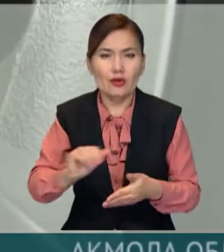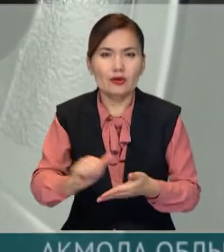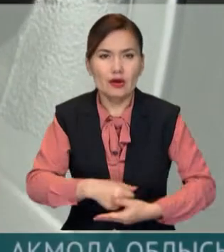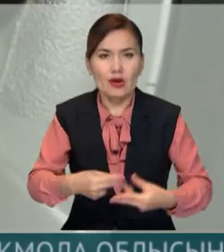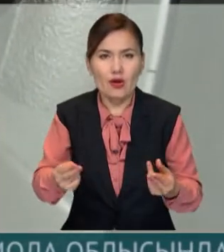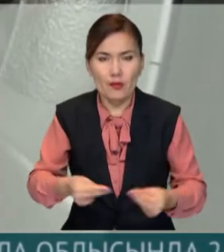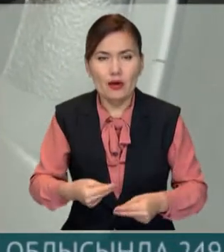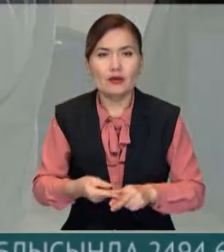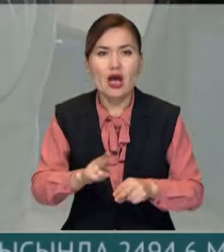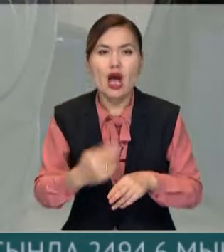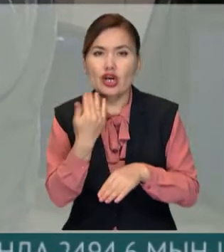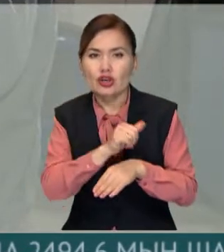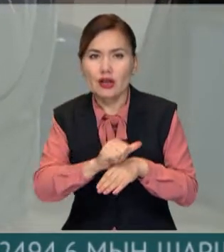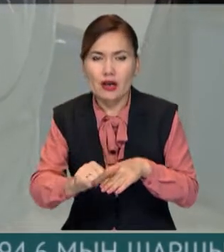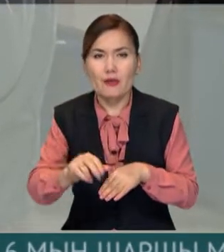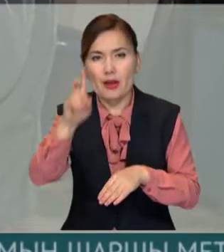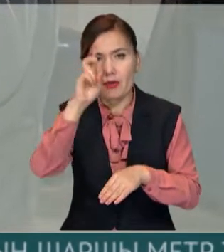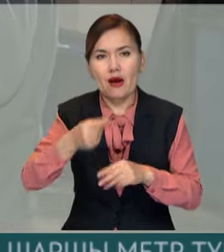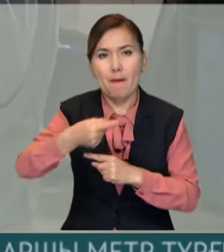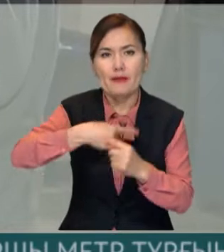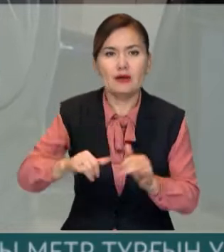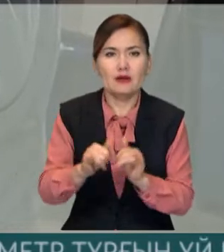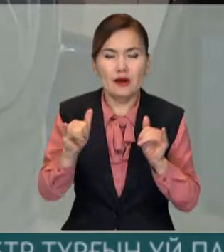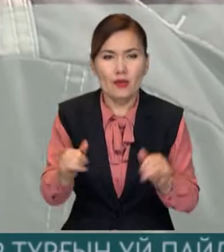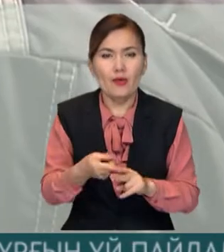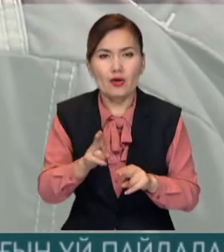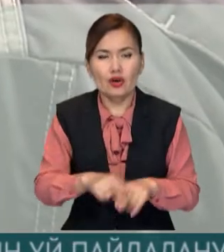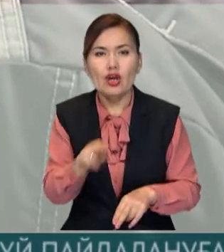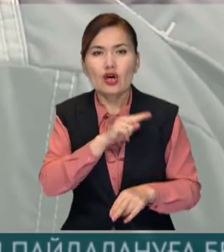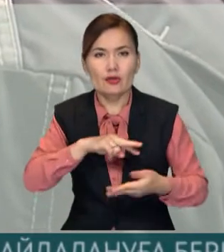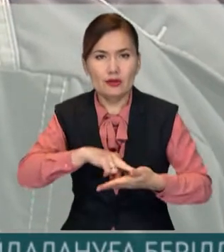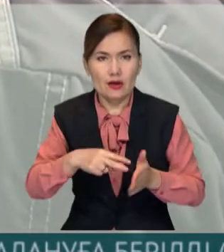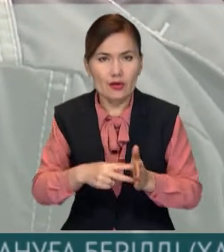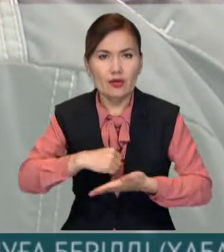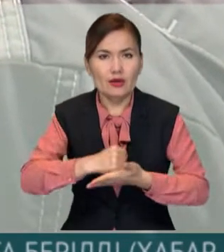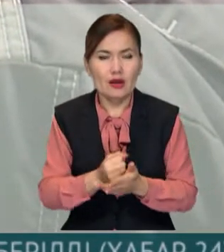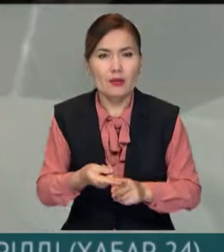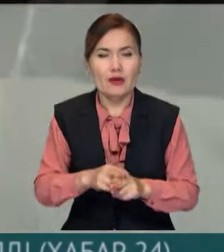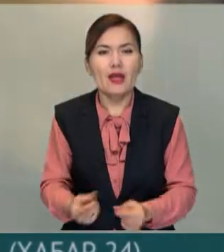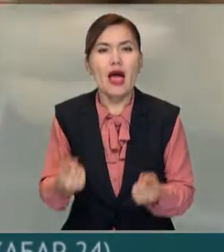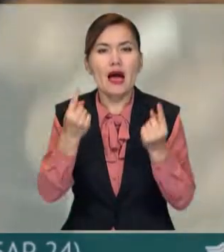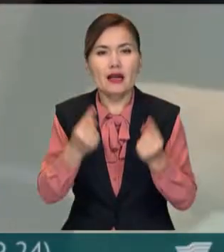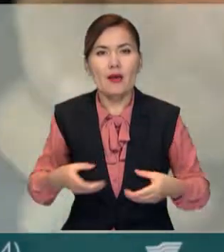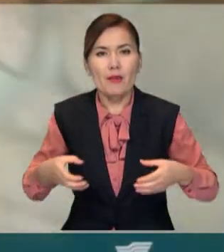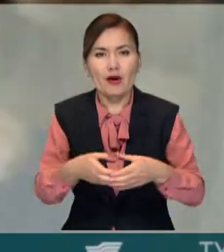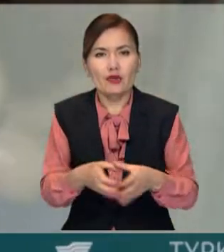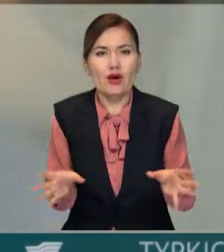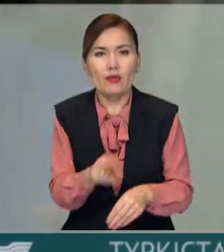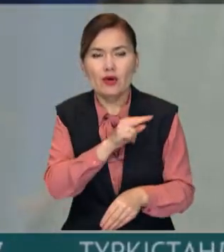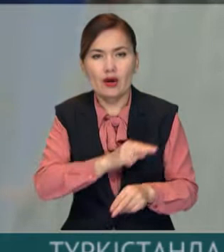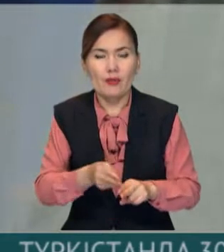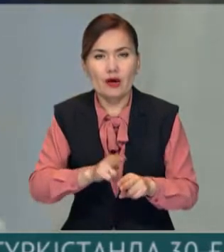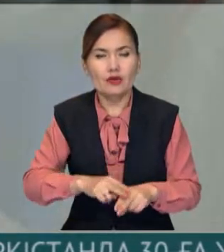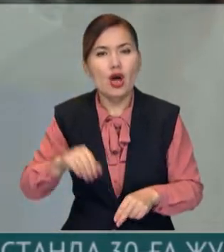алыс жақын шет мемлекеттермен бизнес әріптестік орнатудың алғашқы амалдарын жасауда. Бұл ірі инжинирингтік компания бүгінде